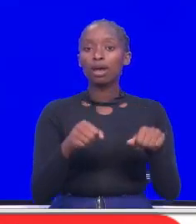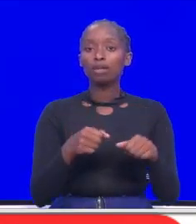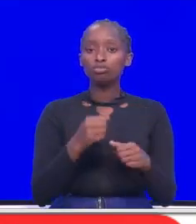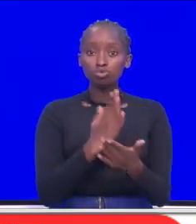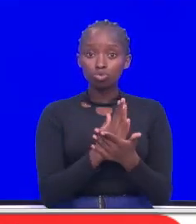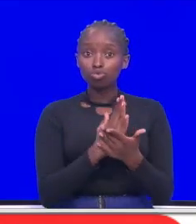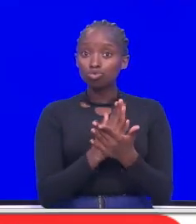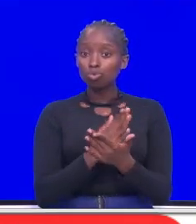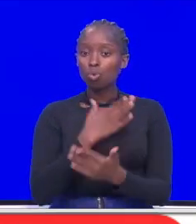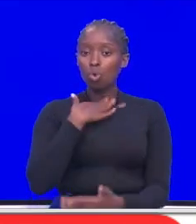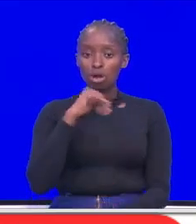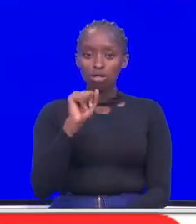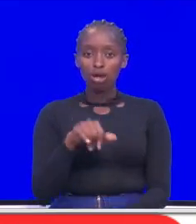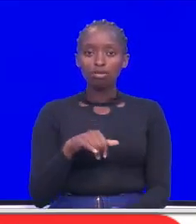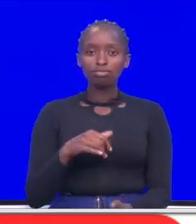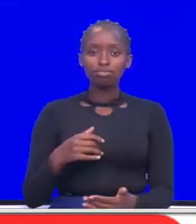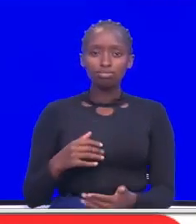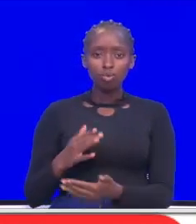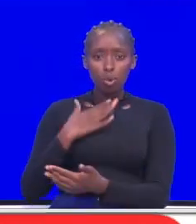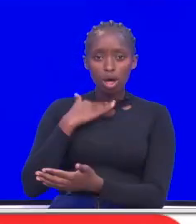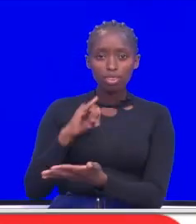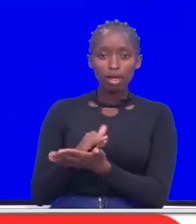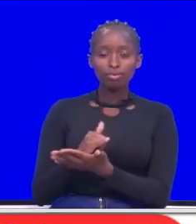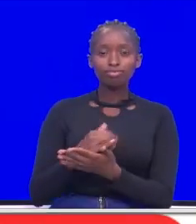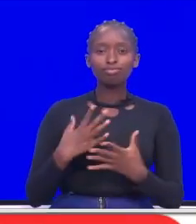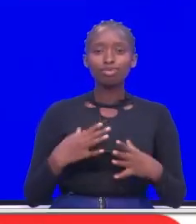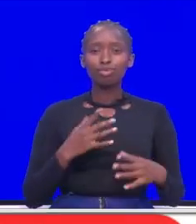hiyo? Nataka namna hiyo?